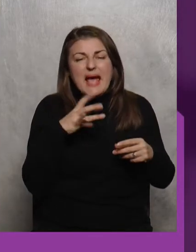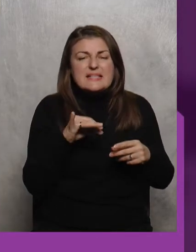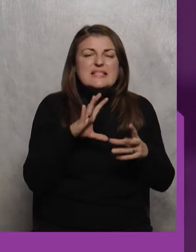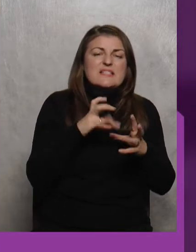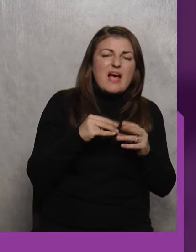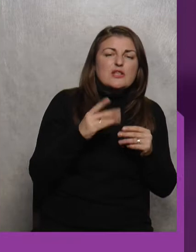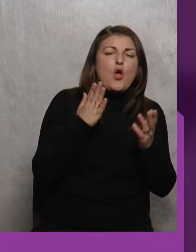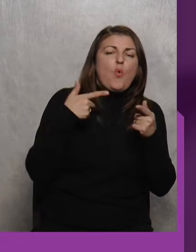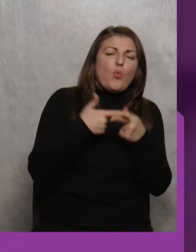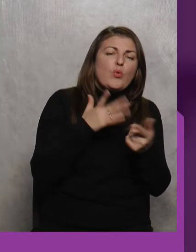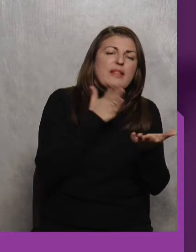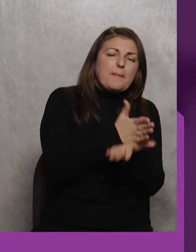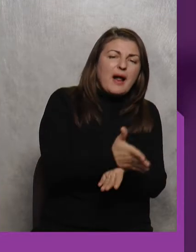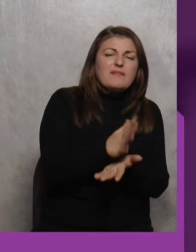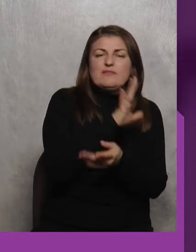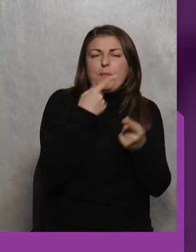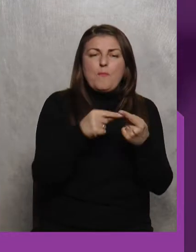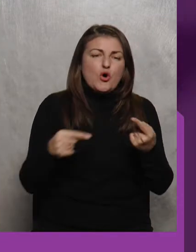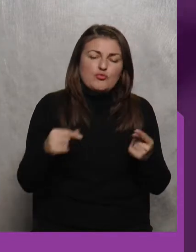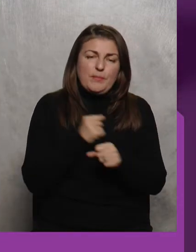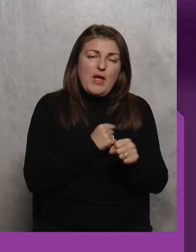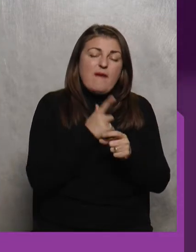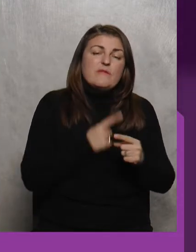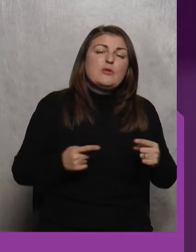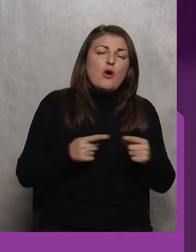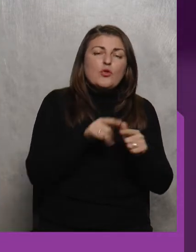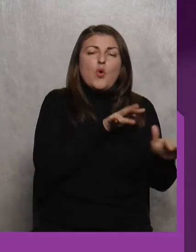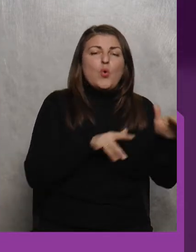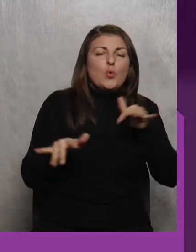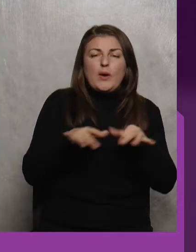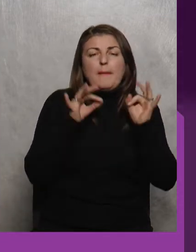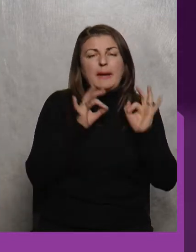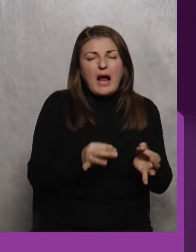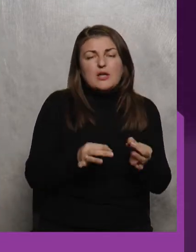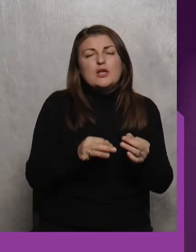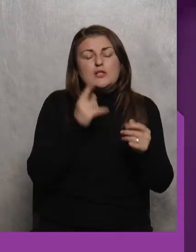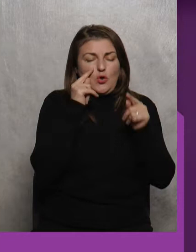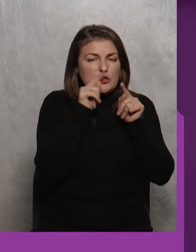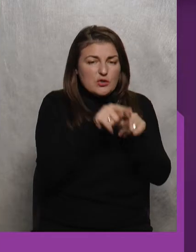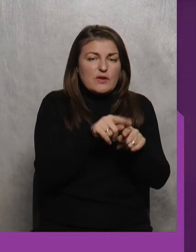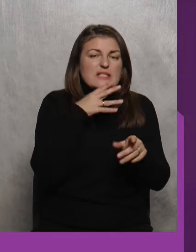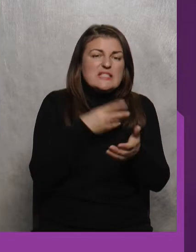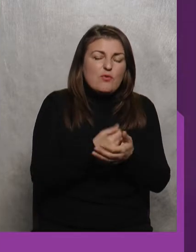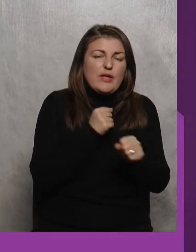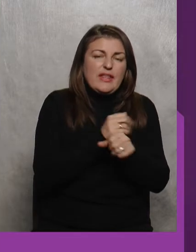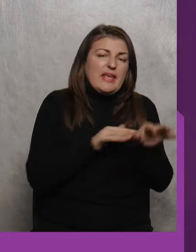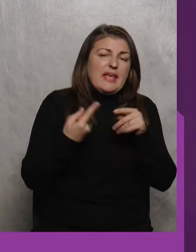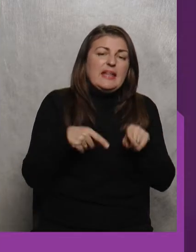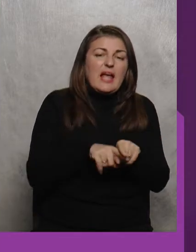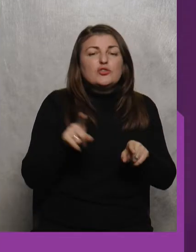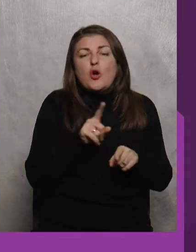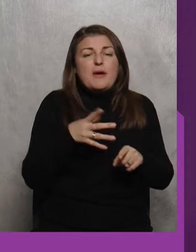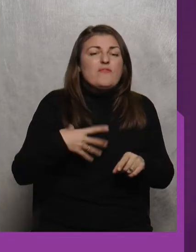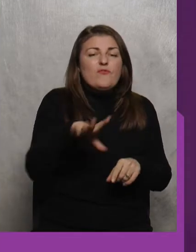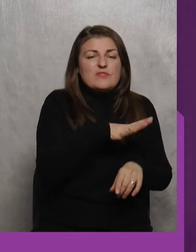і кути направлення, і, відповідно, рухи, правильно сконцентрувати свої дії так, щоб